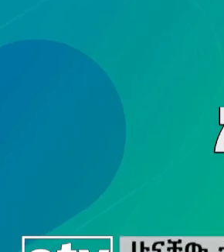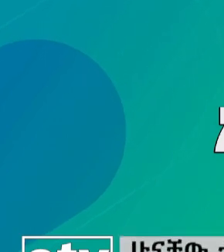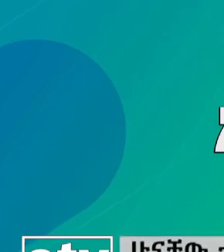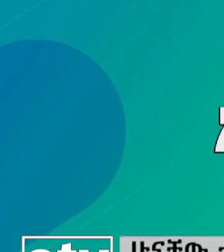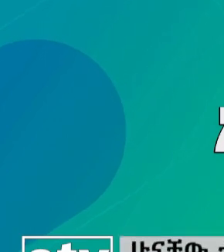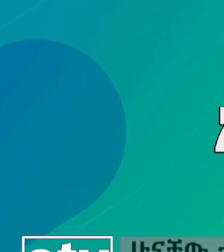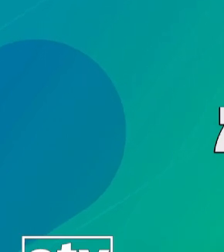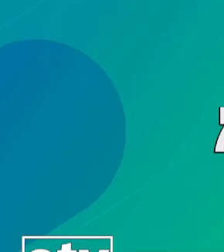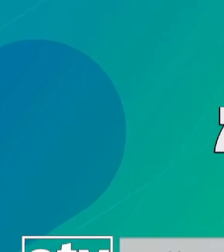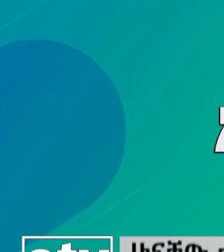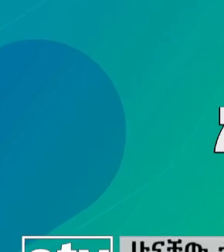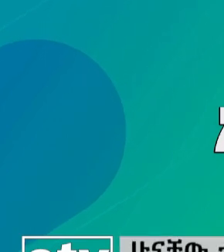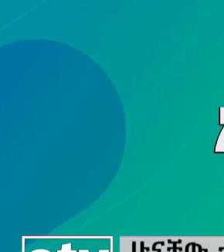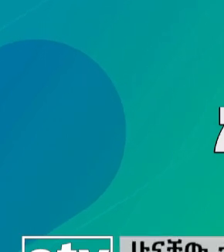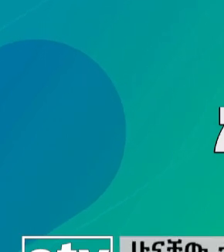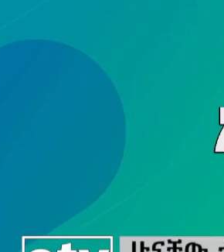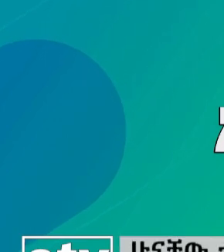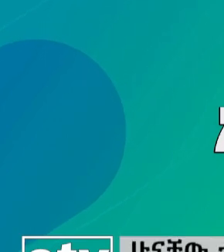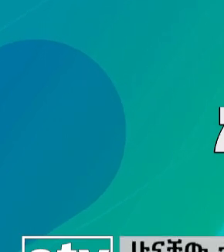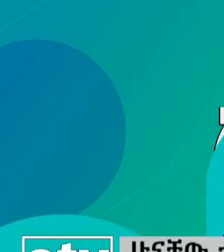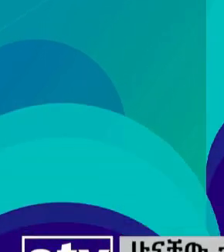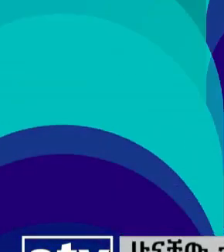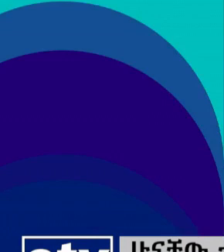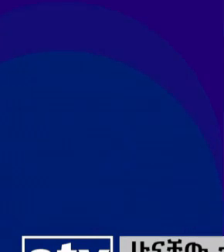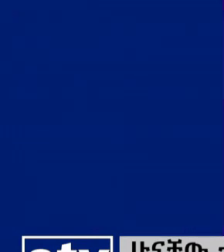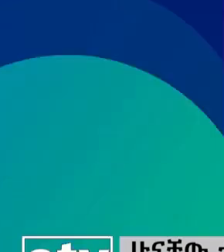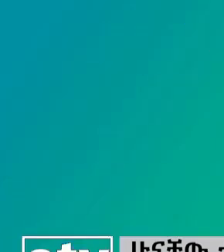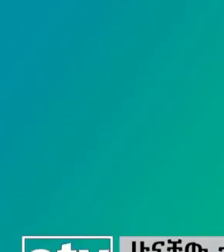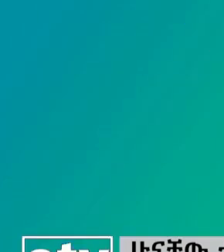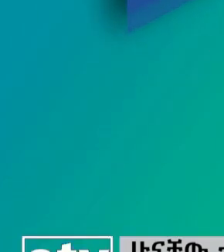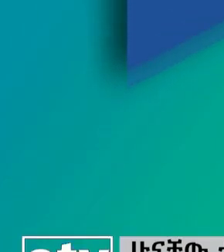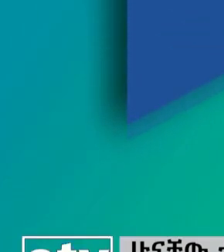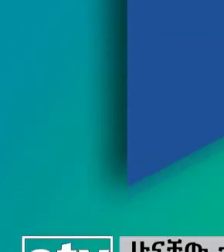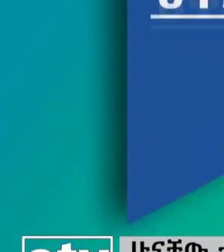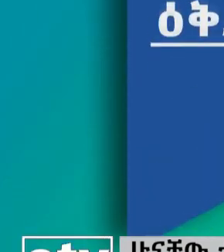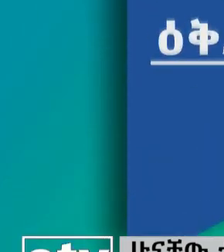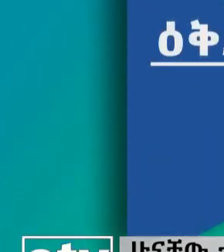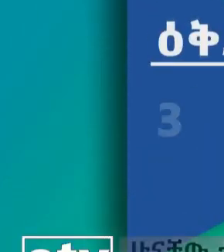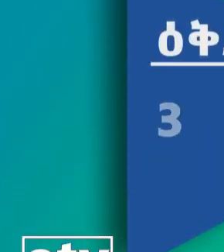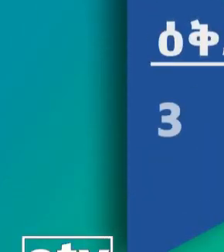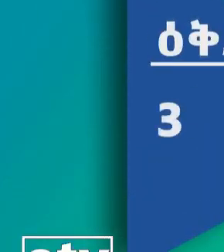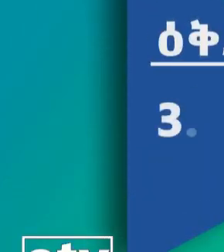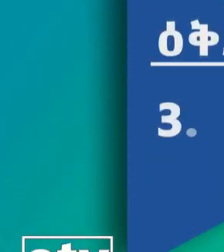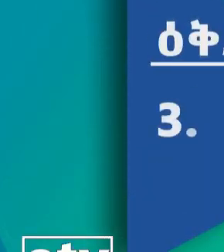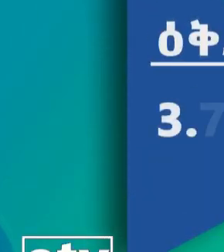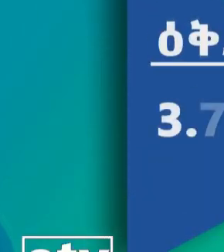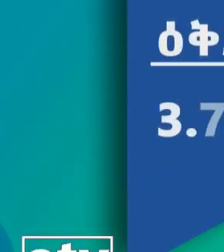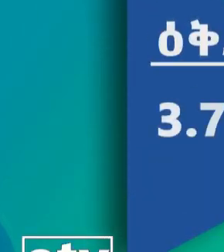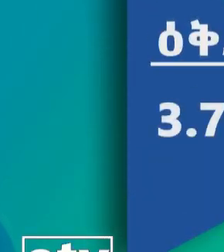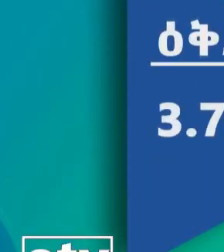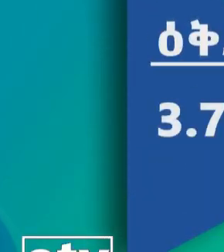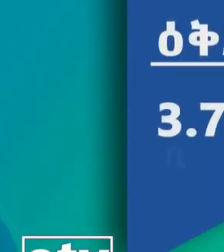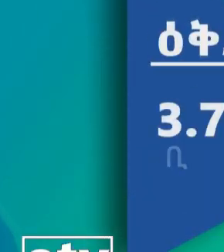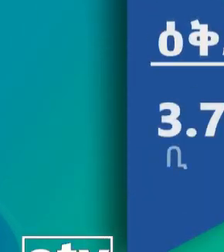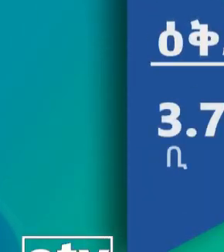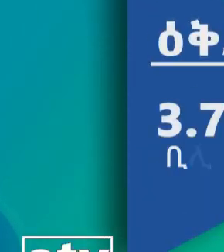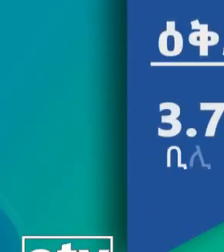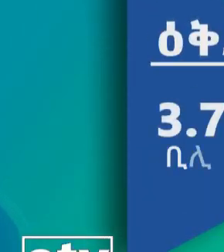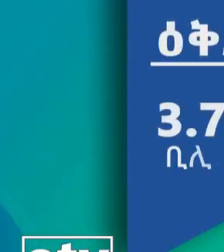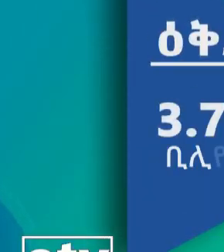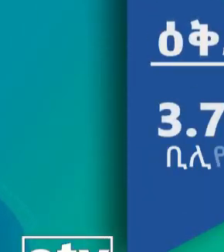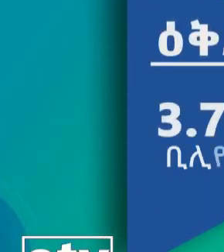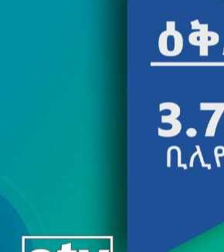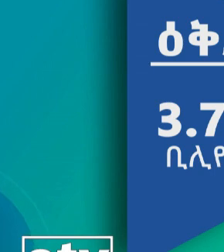አንጻር 80% አፈጻጸም የተመዘገበበት ነው። በተለይም የ2012 በጀት ዓመት በቅድ ደረጃ ተቀምጦ